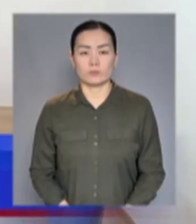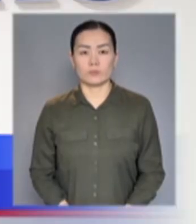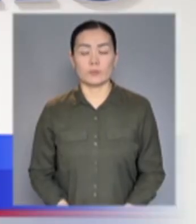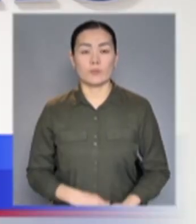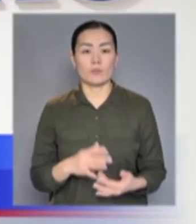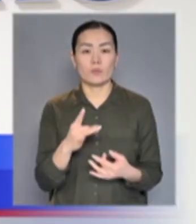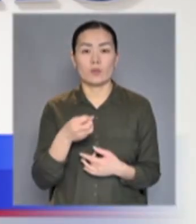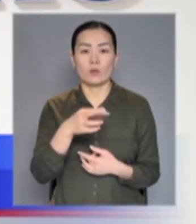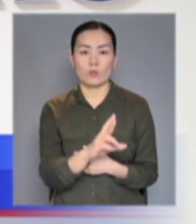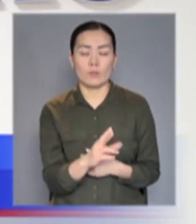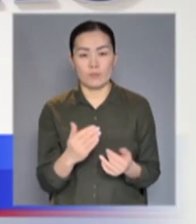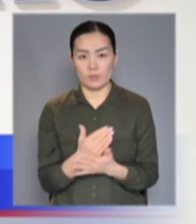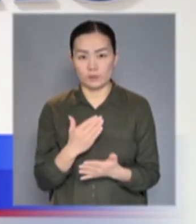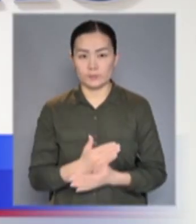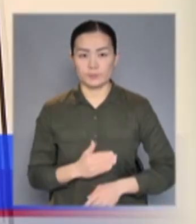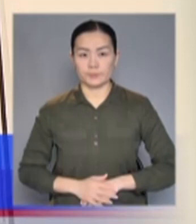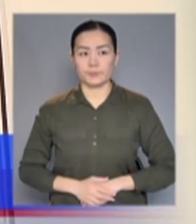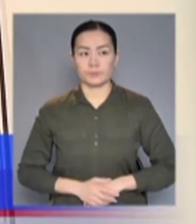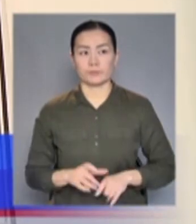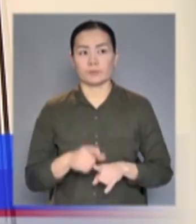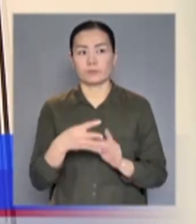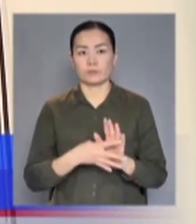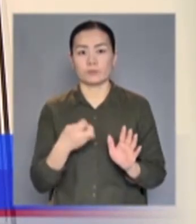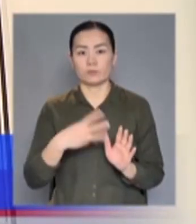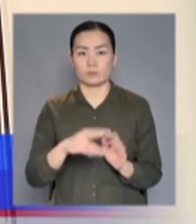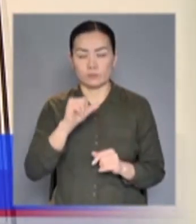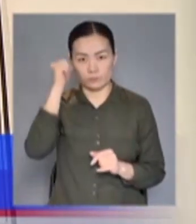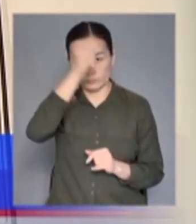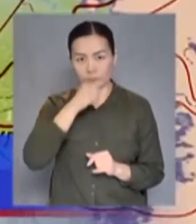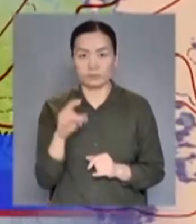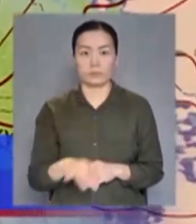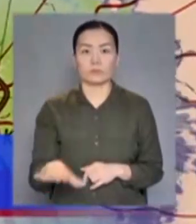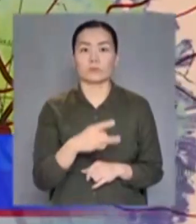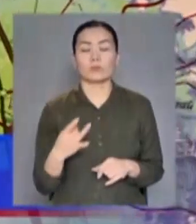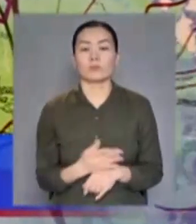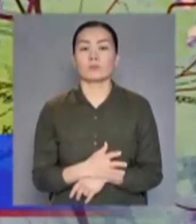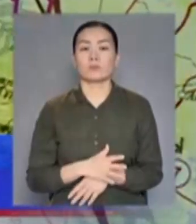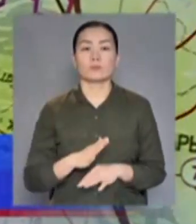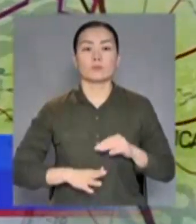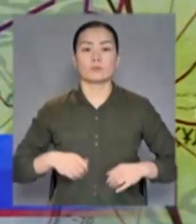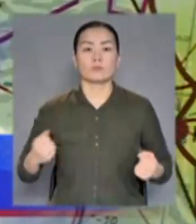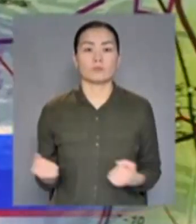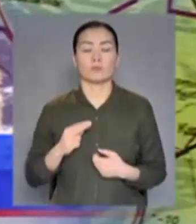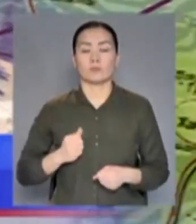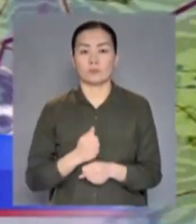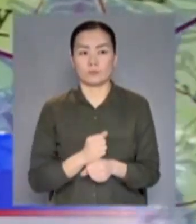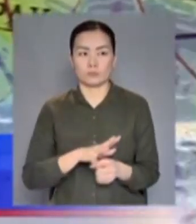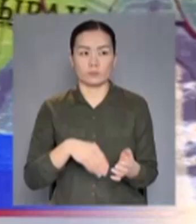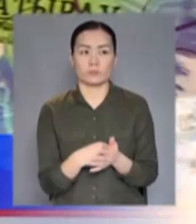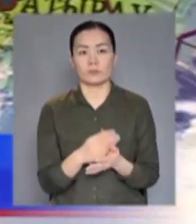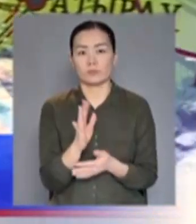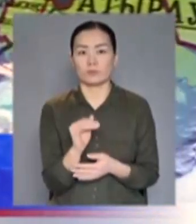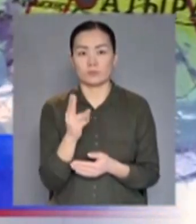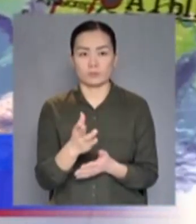Әуе толқынында Қазақ радиосы. Бұл сөз 1930 жылы еліміздің алғашқы бақ саласына қосқан үлесет. Содан бері